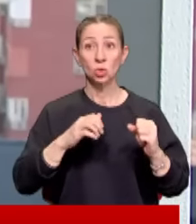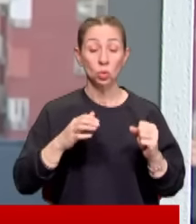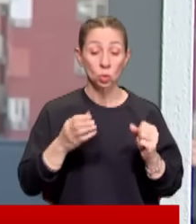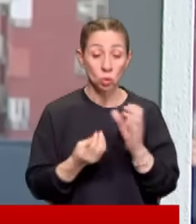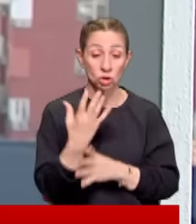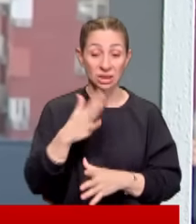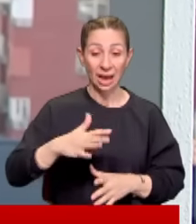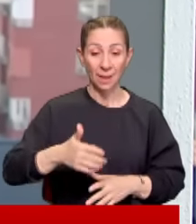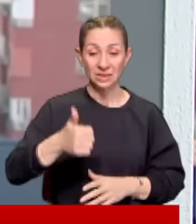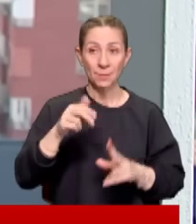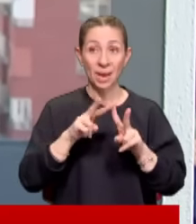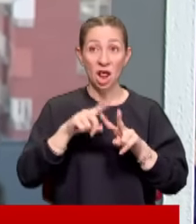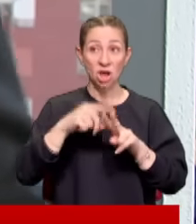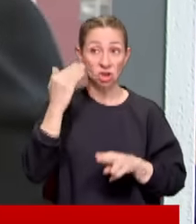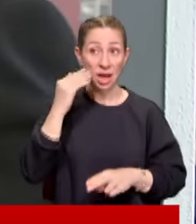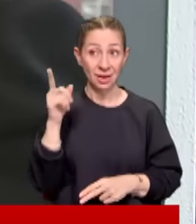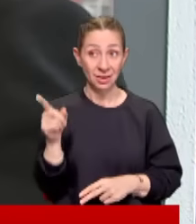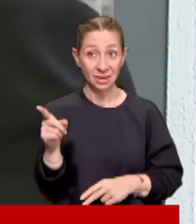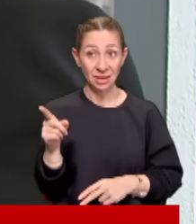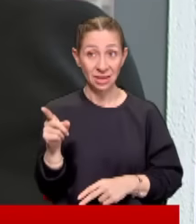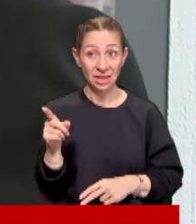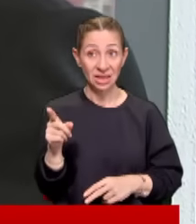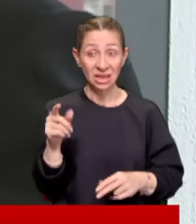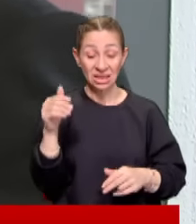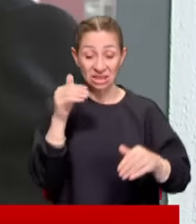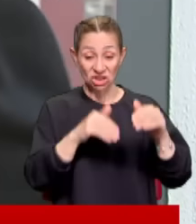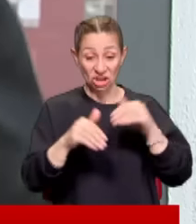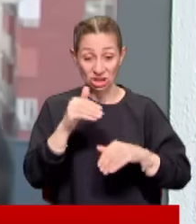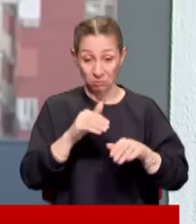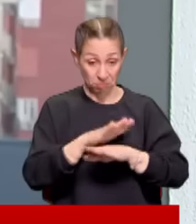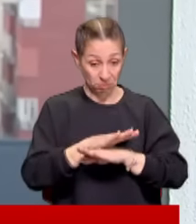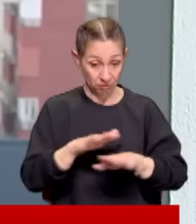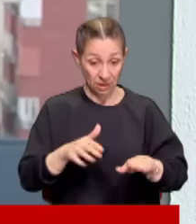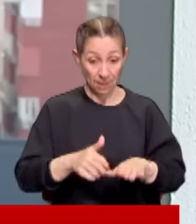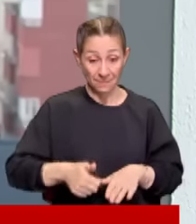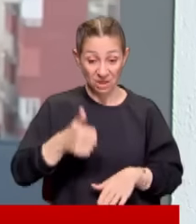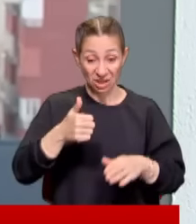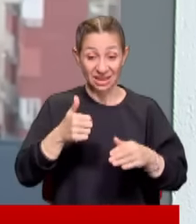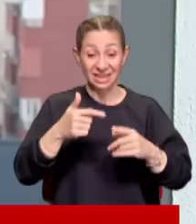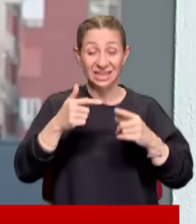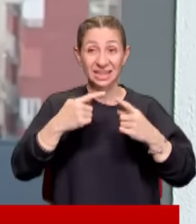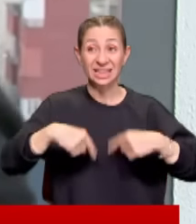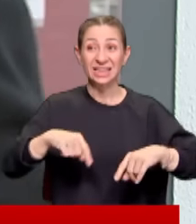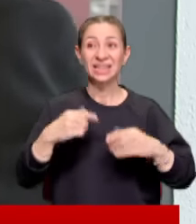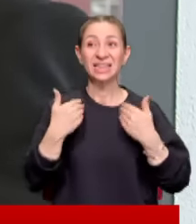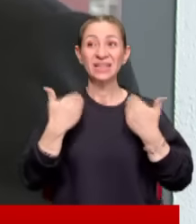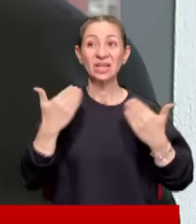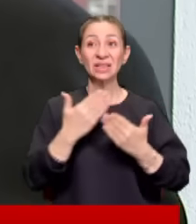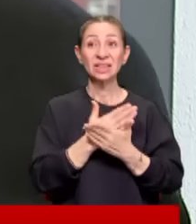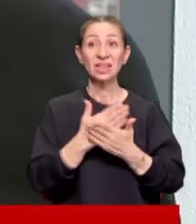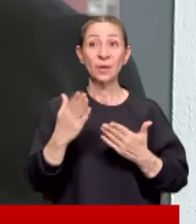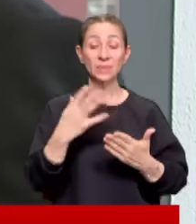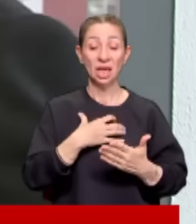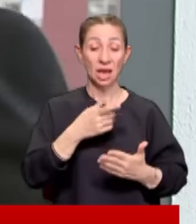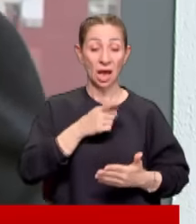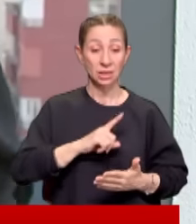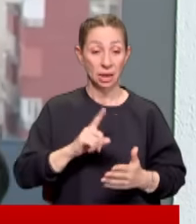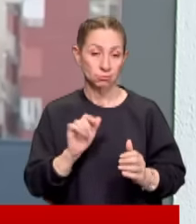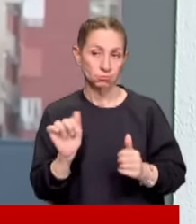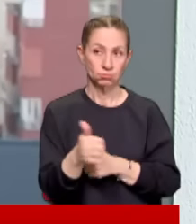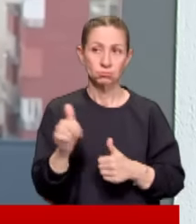başkan Sayın Meral Akşener. Seçim sattım halinde başkanlık divanının devamlı surette kendi adaylarımızı